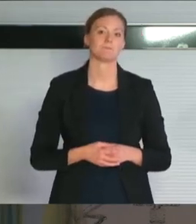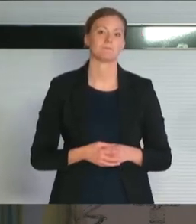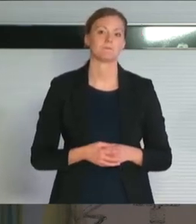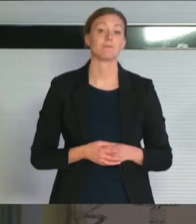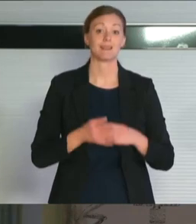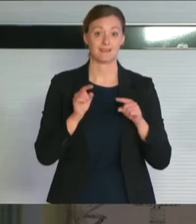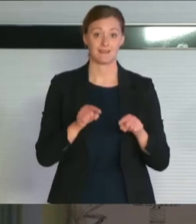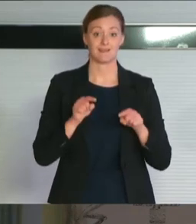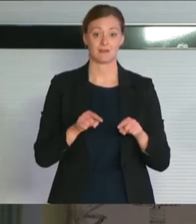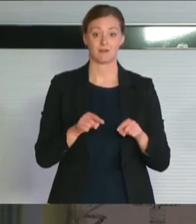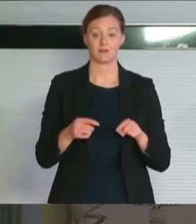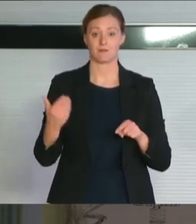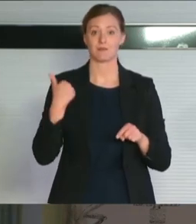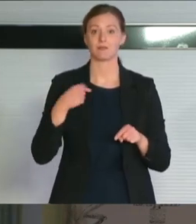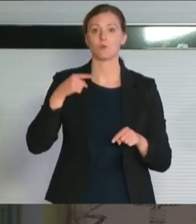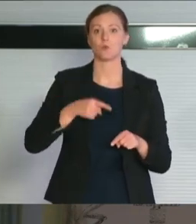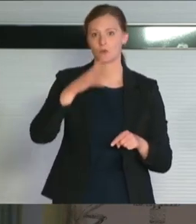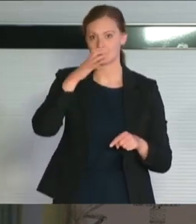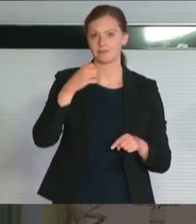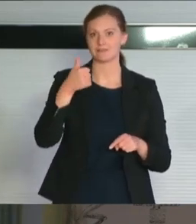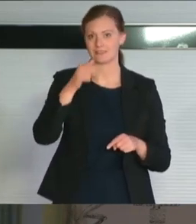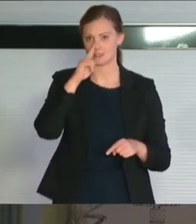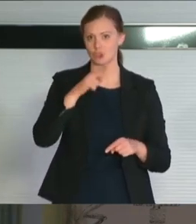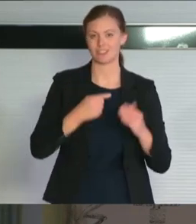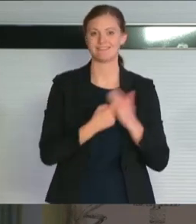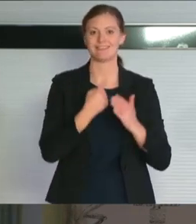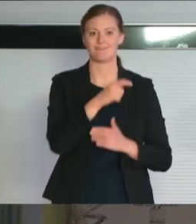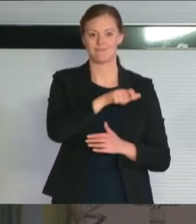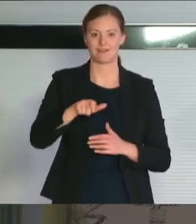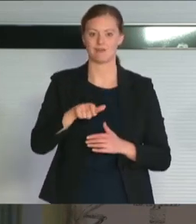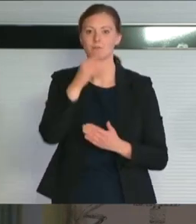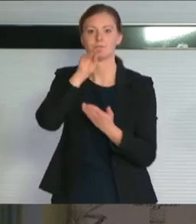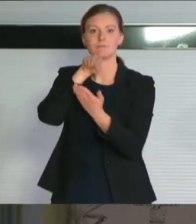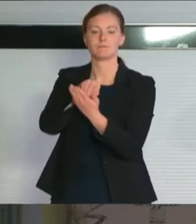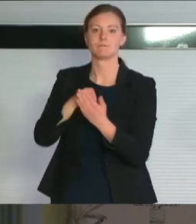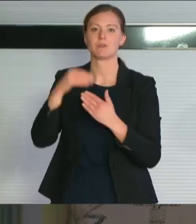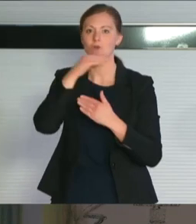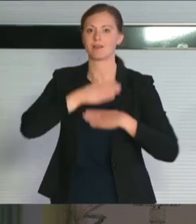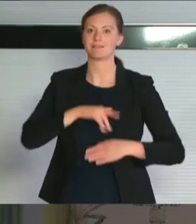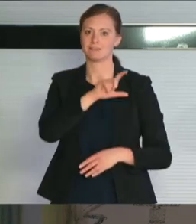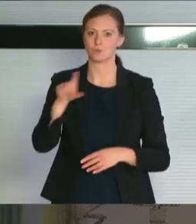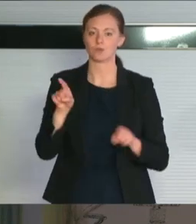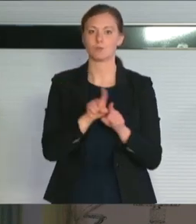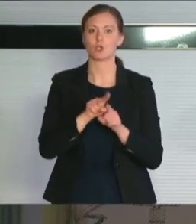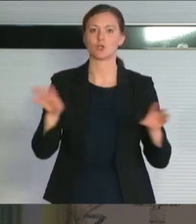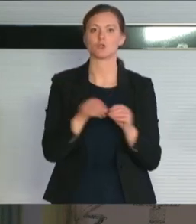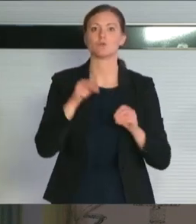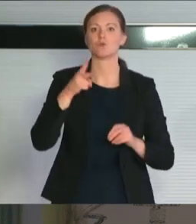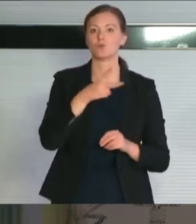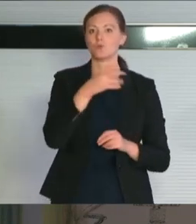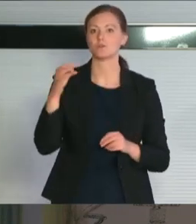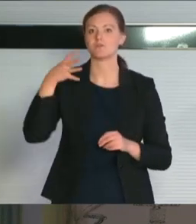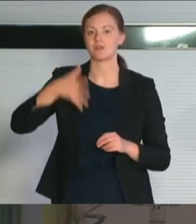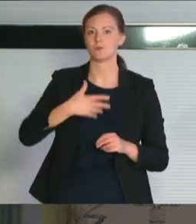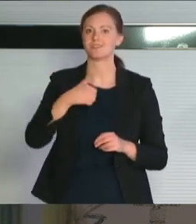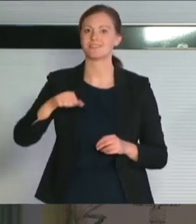I dag er det meldt om 196 nye bekreftede tilfeller til Folkehelseinstituttet, og det betyr at vi er oppe i